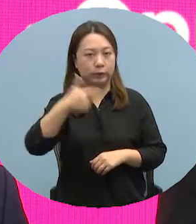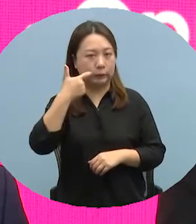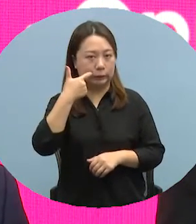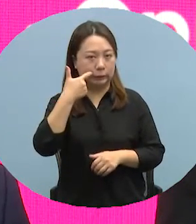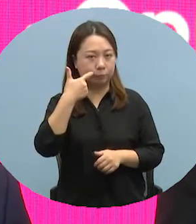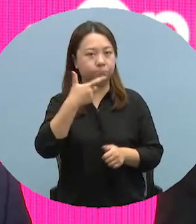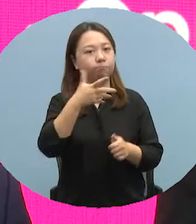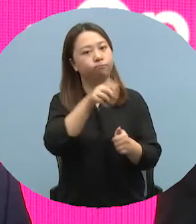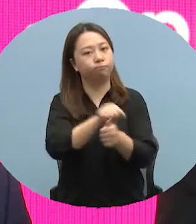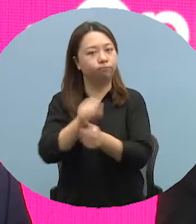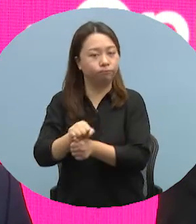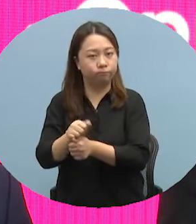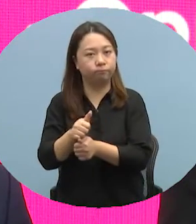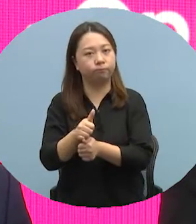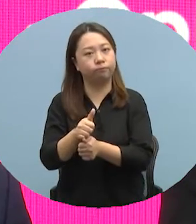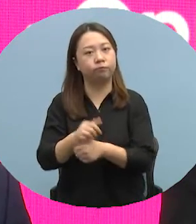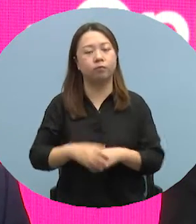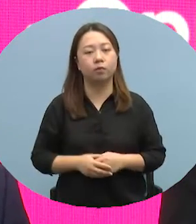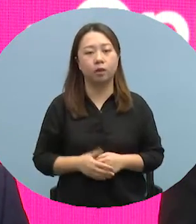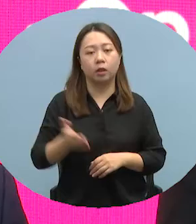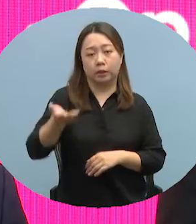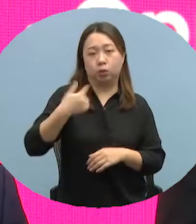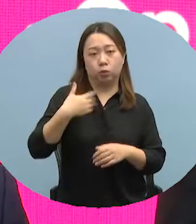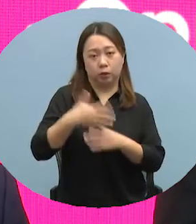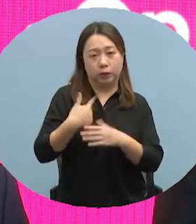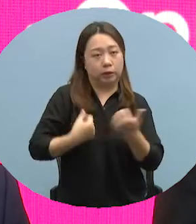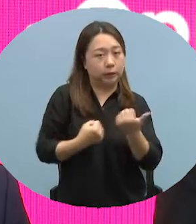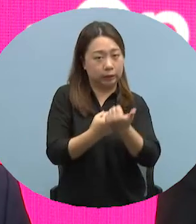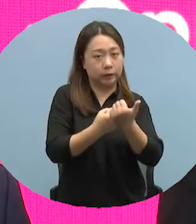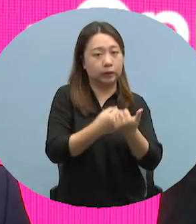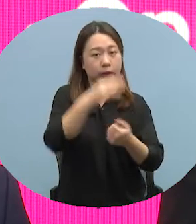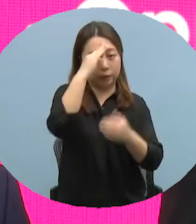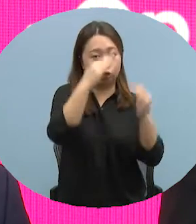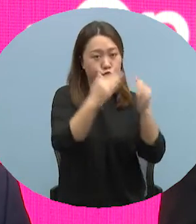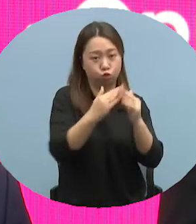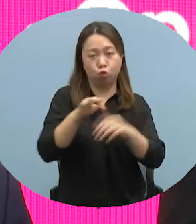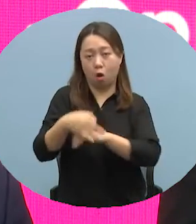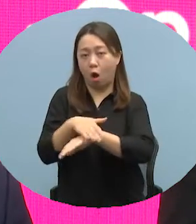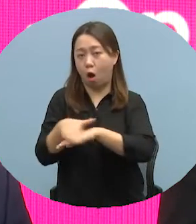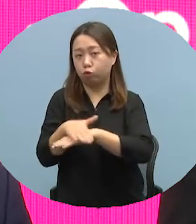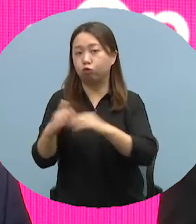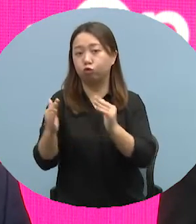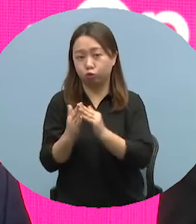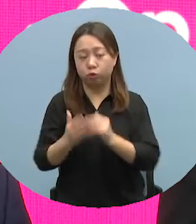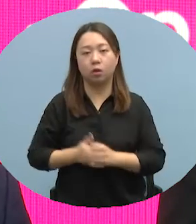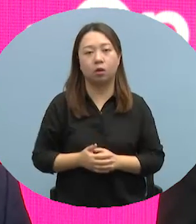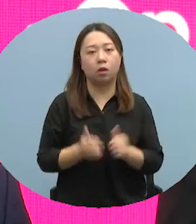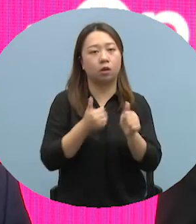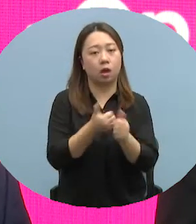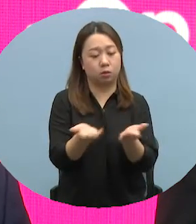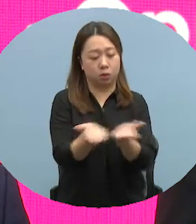打擊。所以我支持警務處、國家安全處根據證